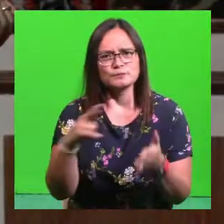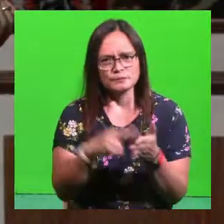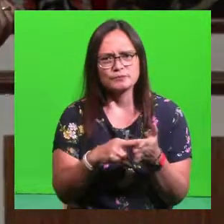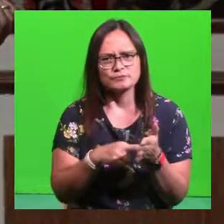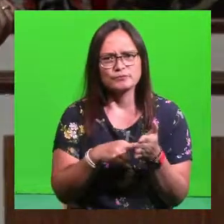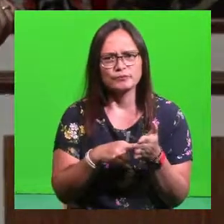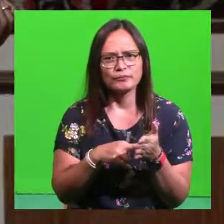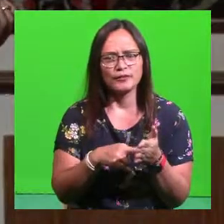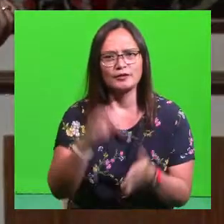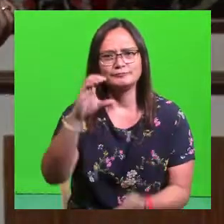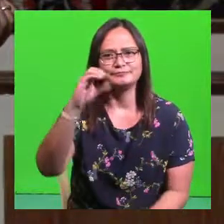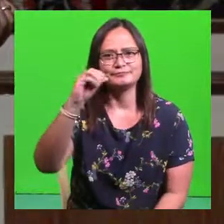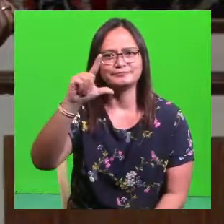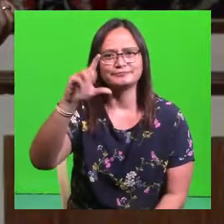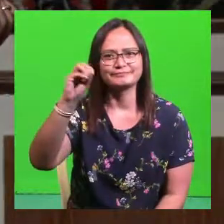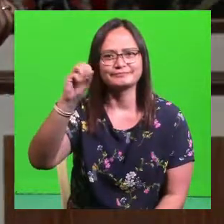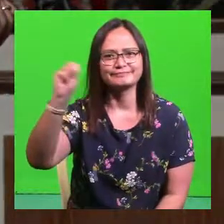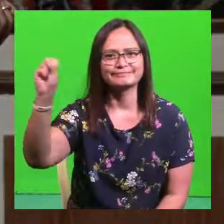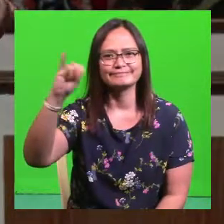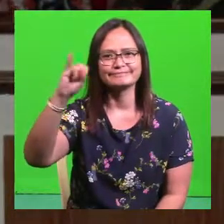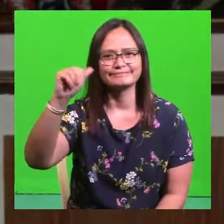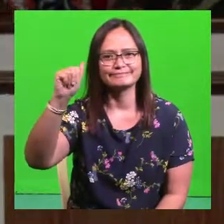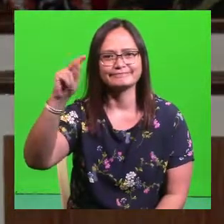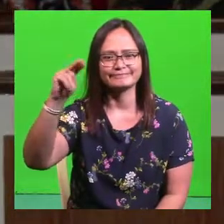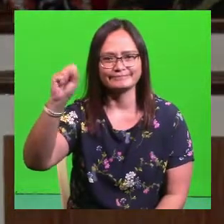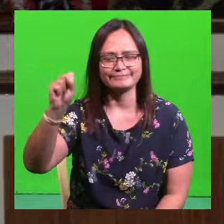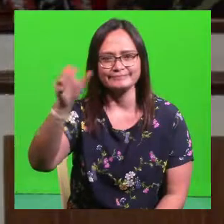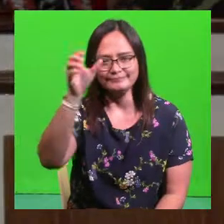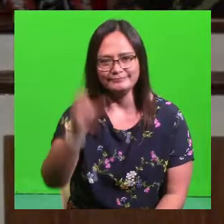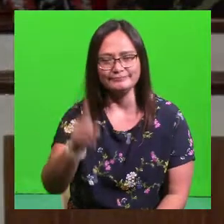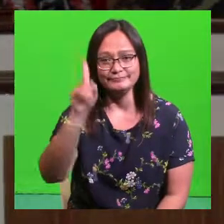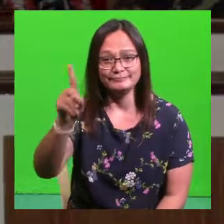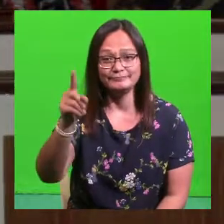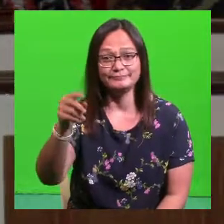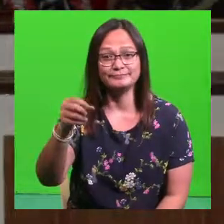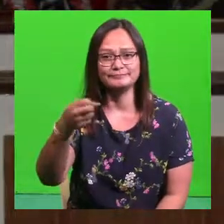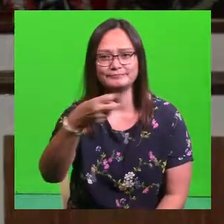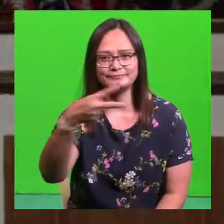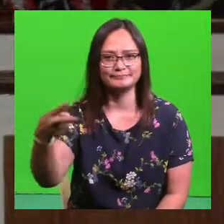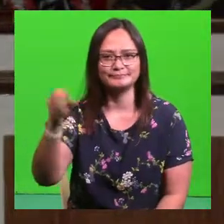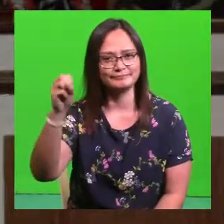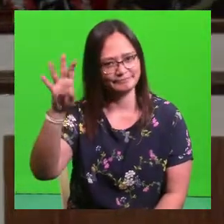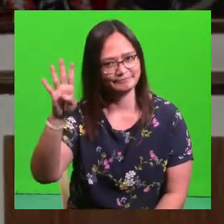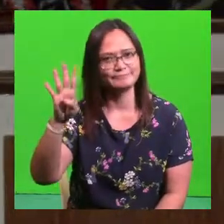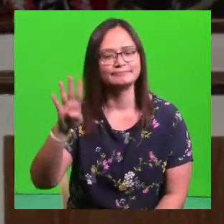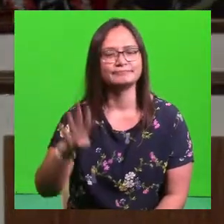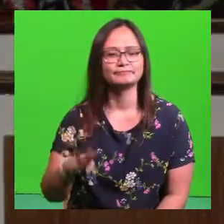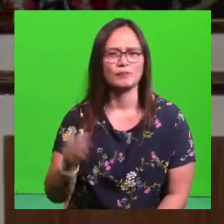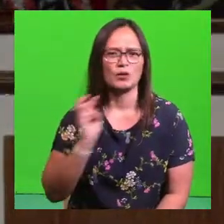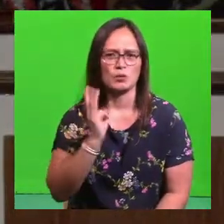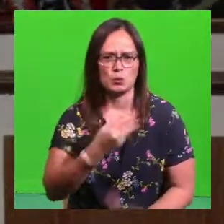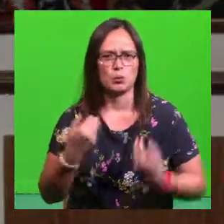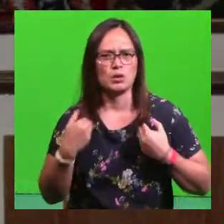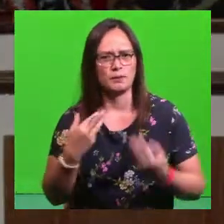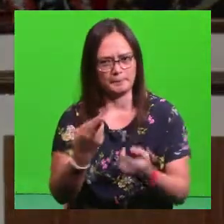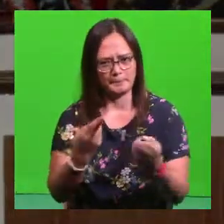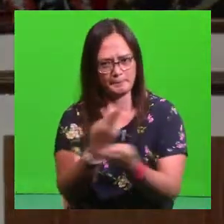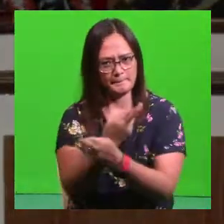Colossians 1:14. At ang sabi niya sa Colossians 1:14, in whom we have redemption through His blood, even